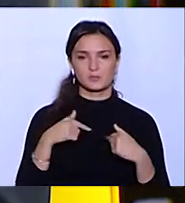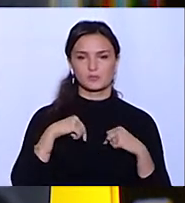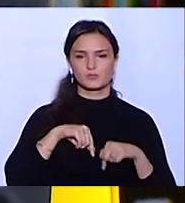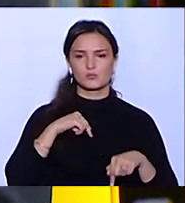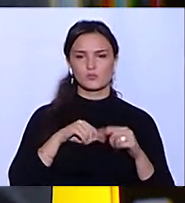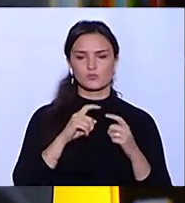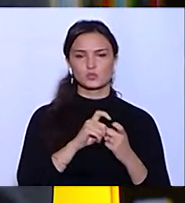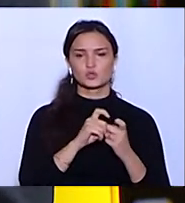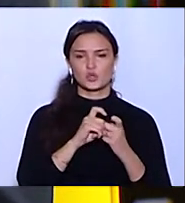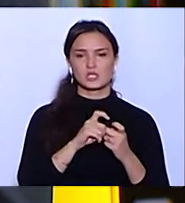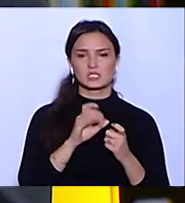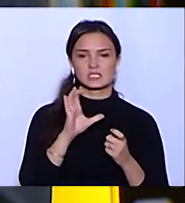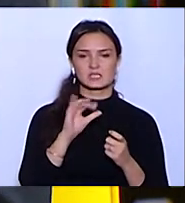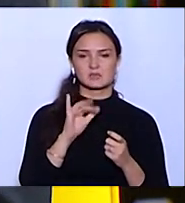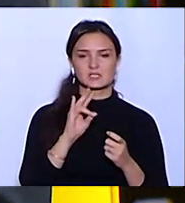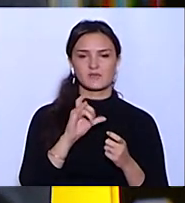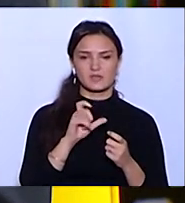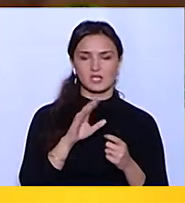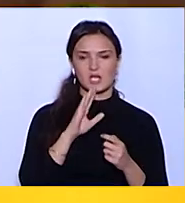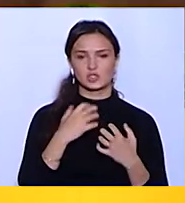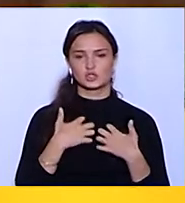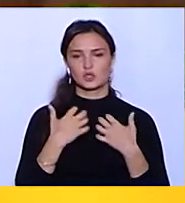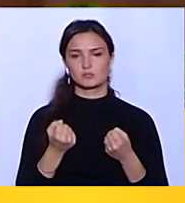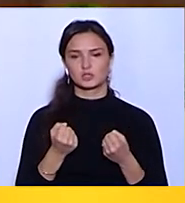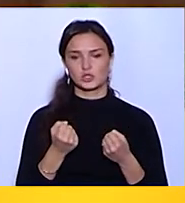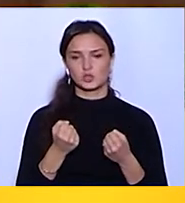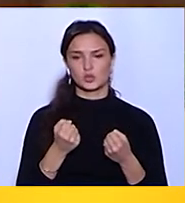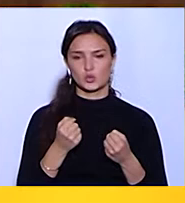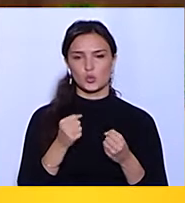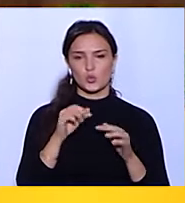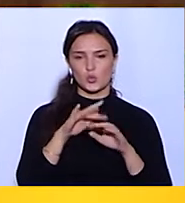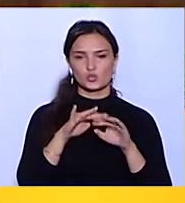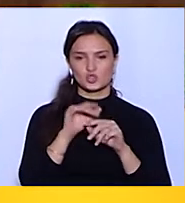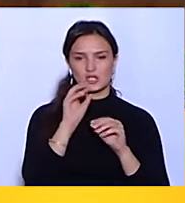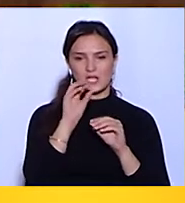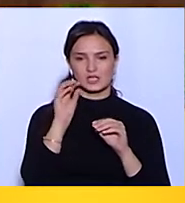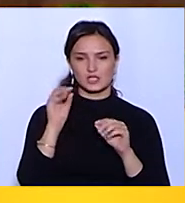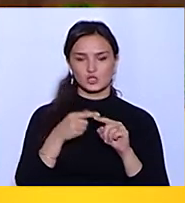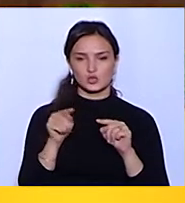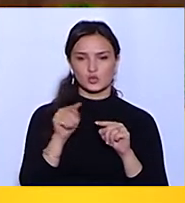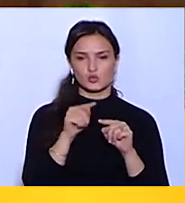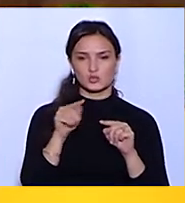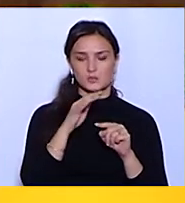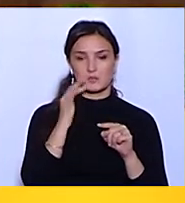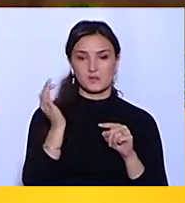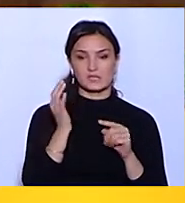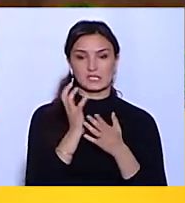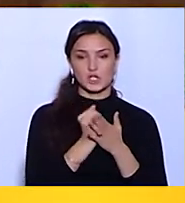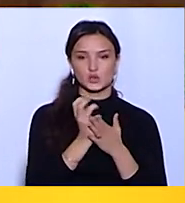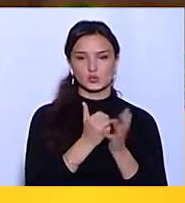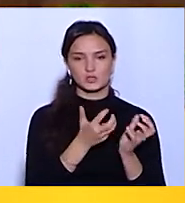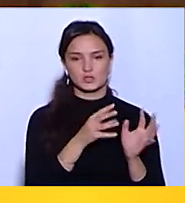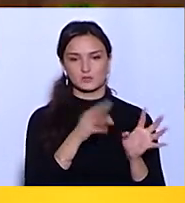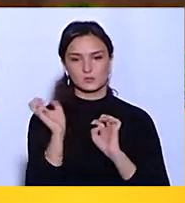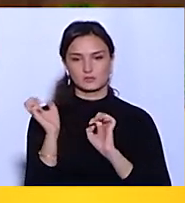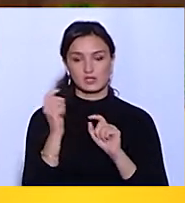ბრძოლა სიმსივნურ პროცესსა და ქალის ჯამრთელ უჯრედებს შორის, რომ ძალიან ბევრი რესურსი მიაქვს ქალის ორგანიზმიდან.